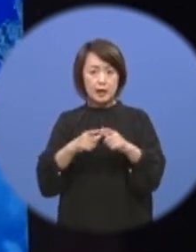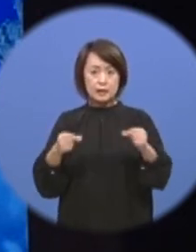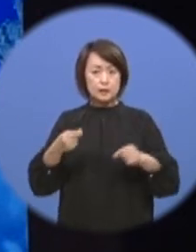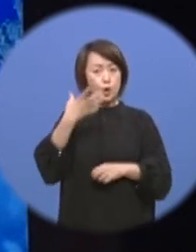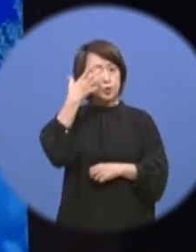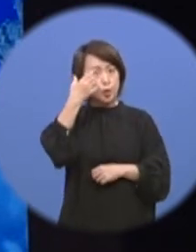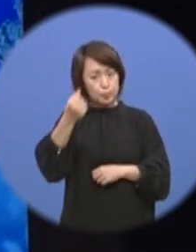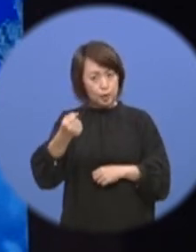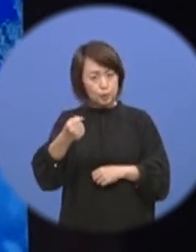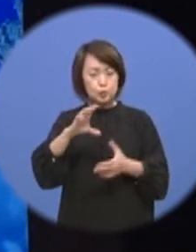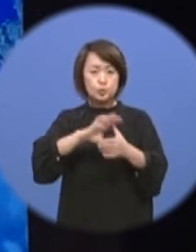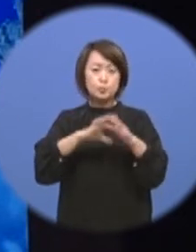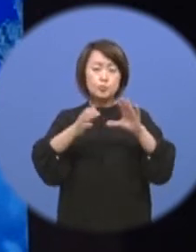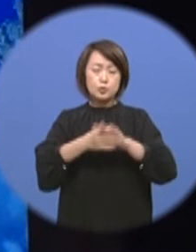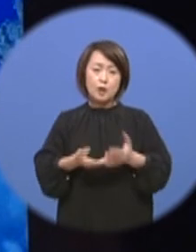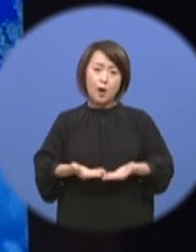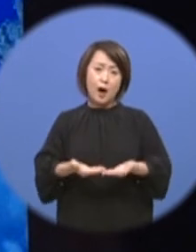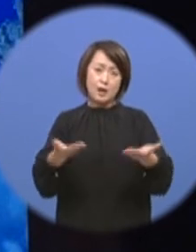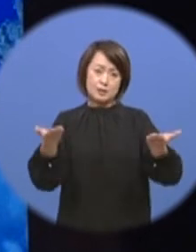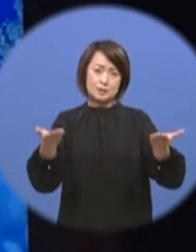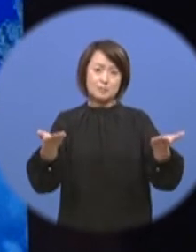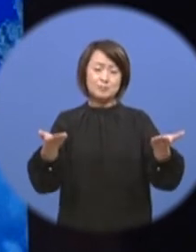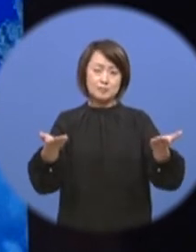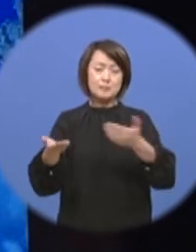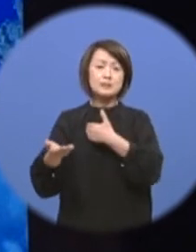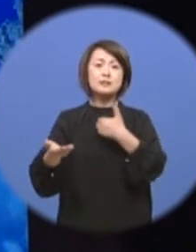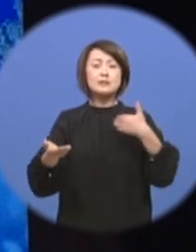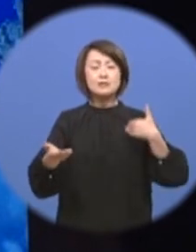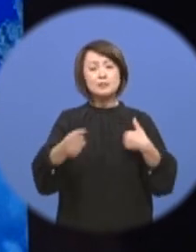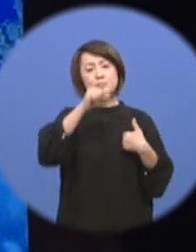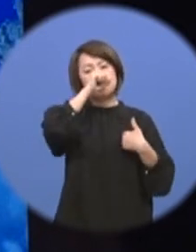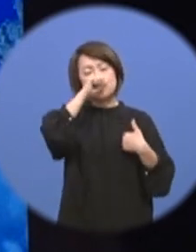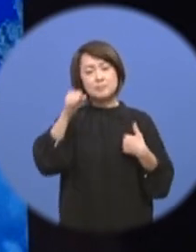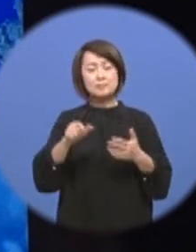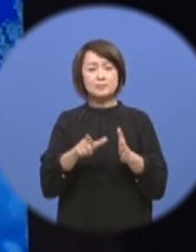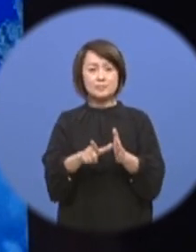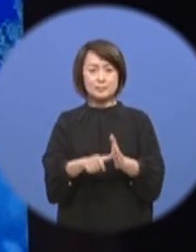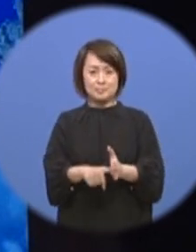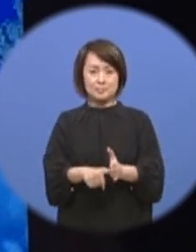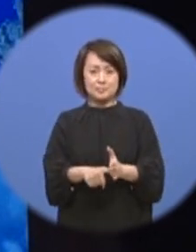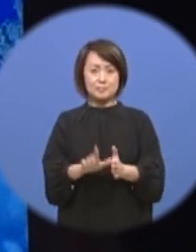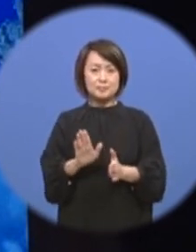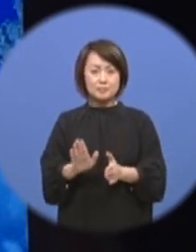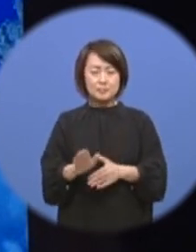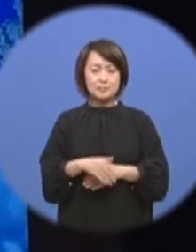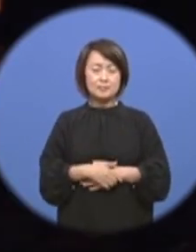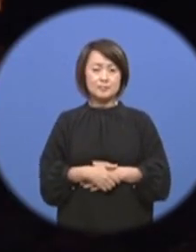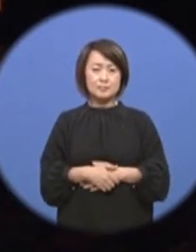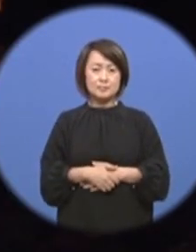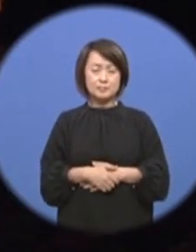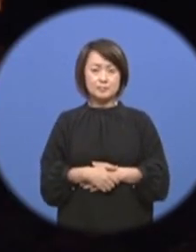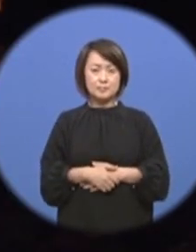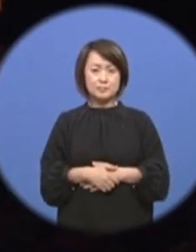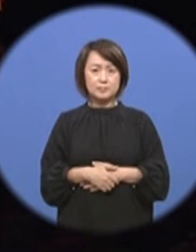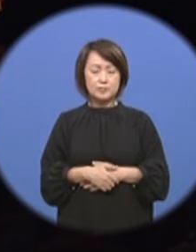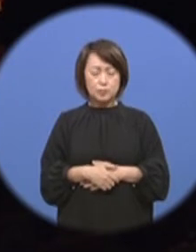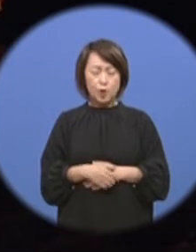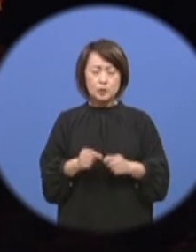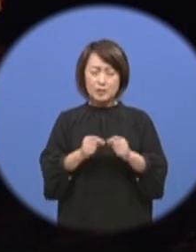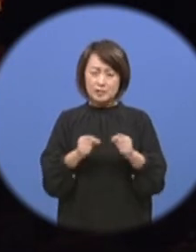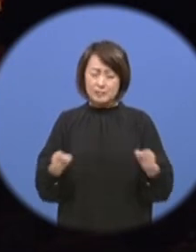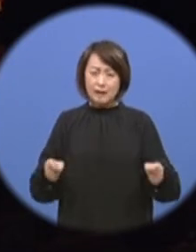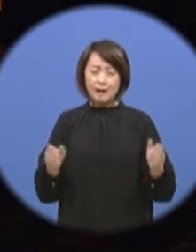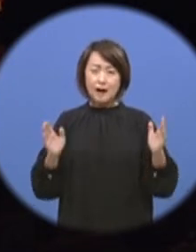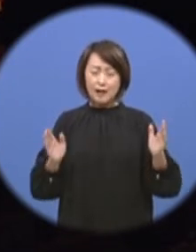や文化を発信するあの絶好の機会であると思います何十年かに1回